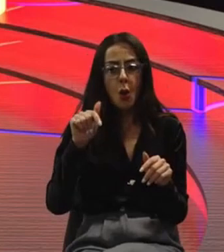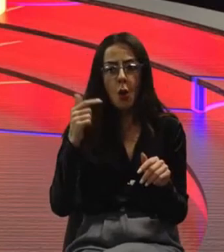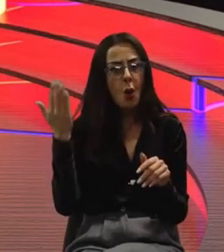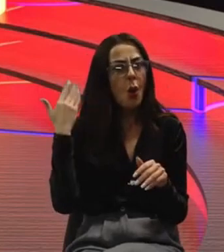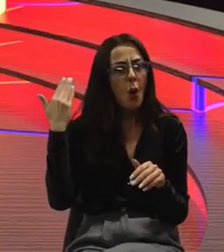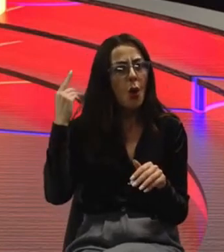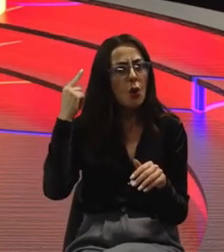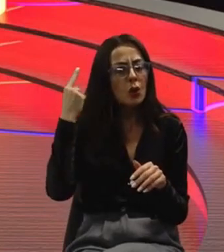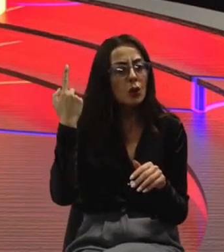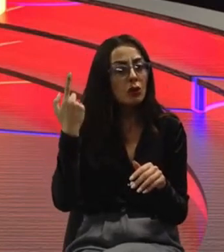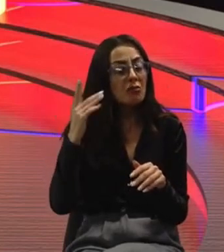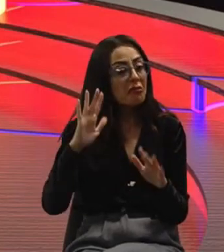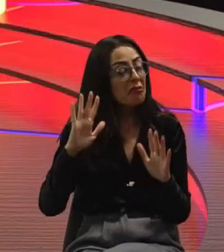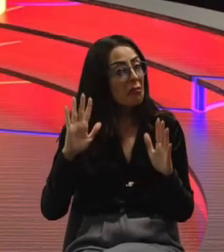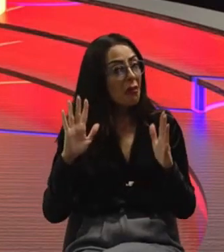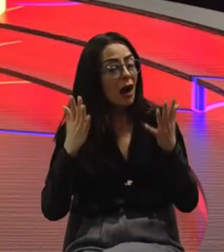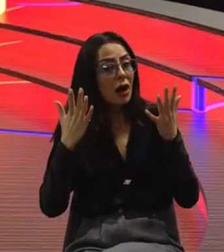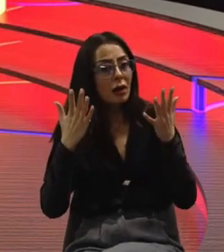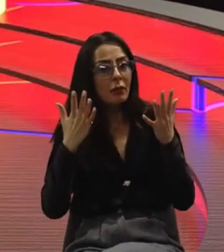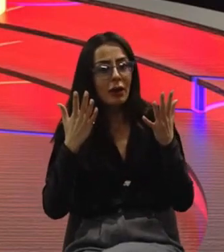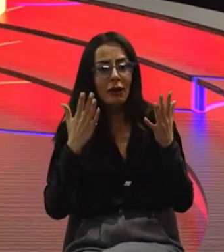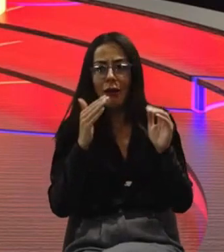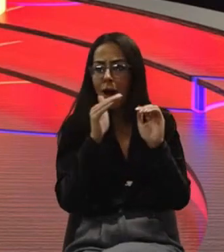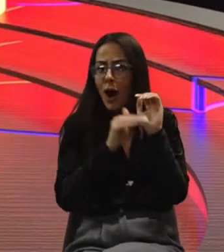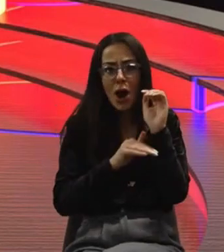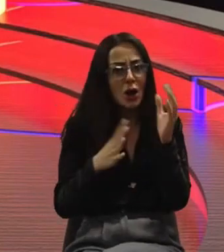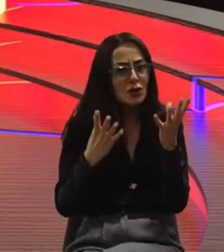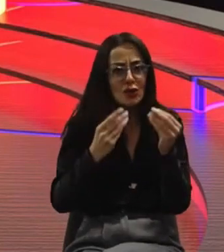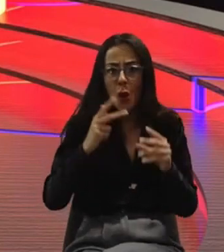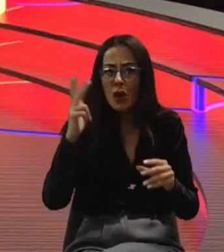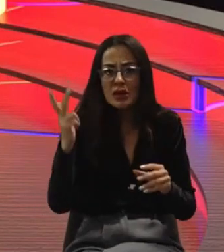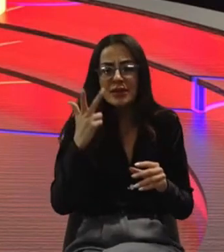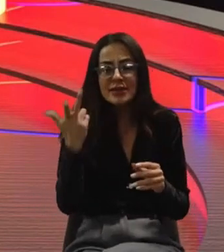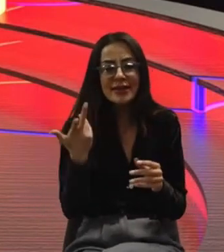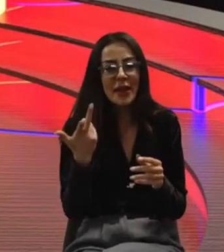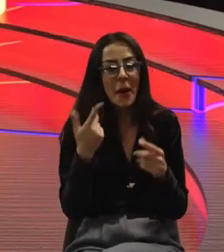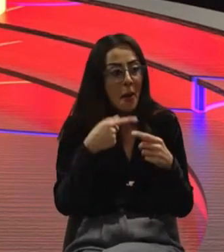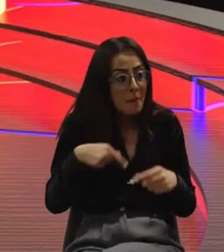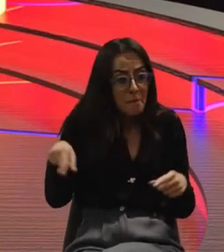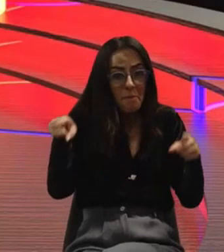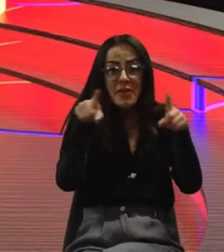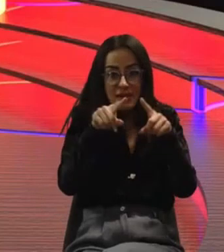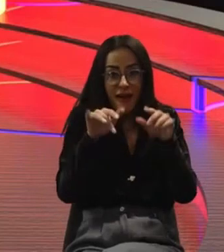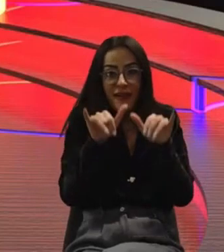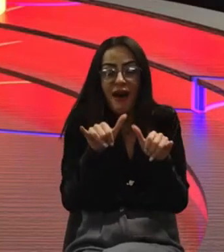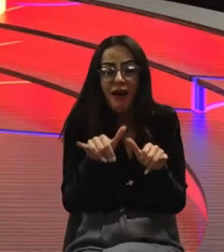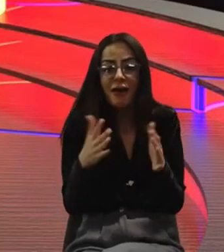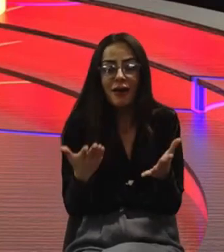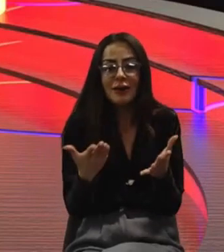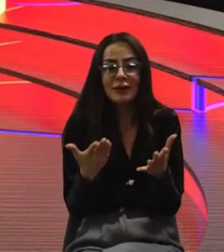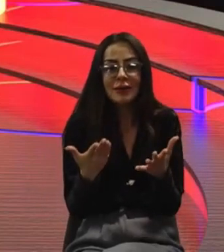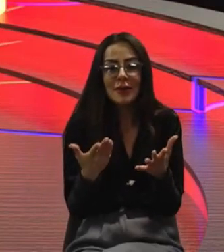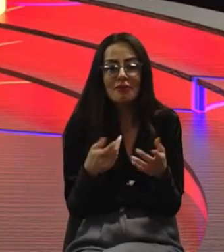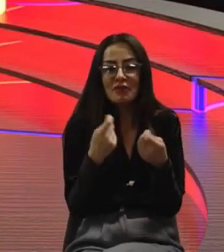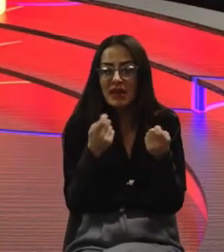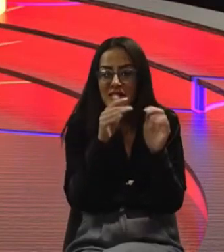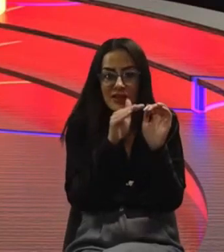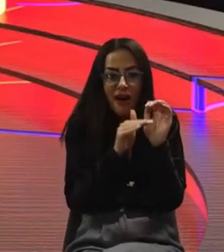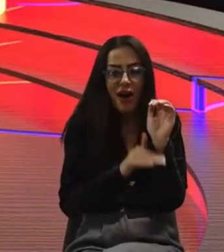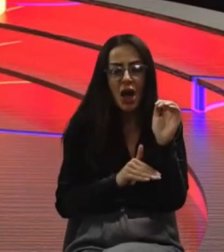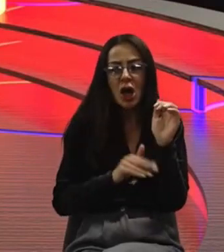birşey olarak dedim ya Vay be dedim hayatta kadar uzun bugün şimdi Bizler bile bile işte İşe hayatımızın